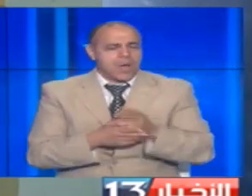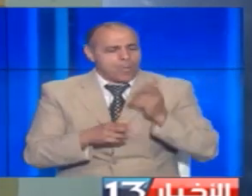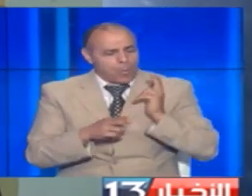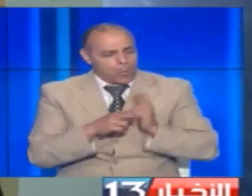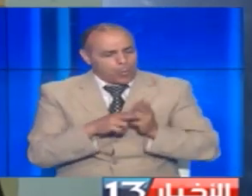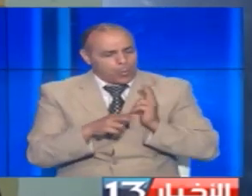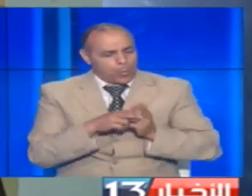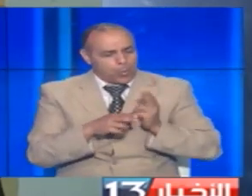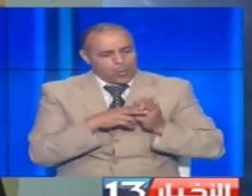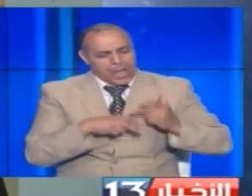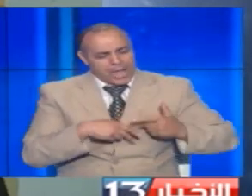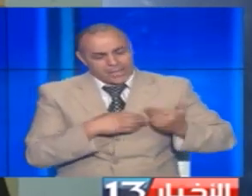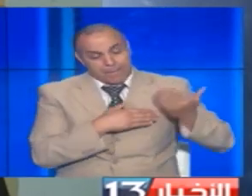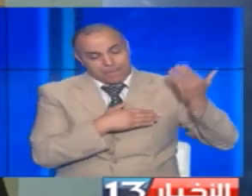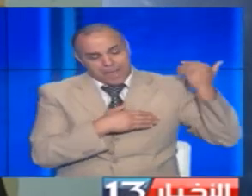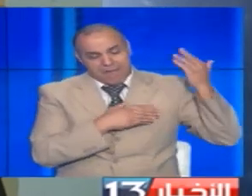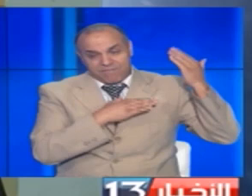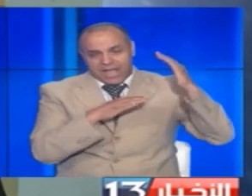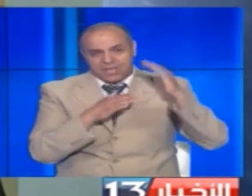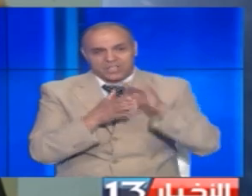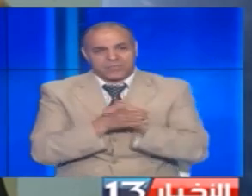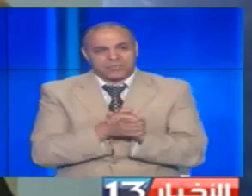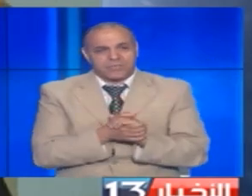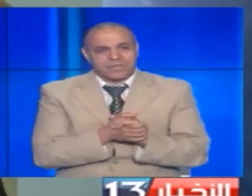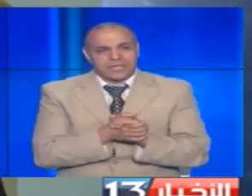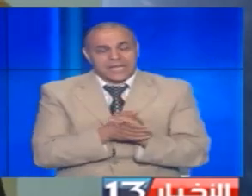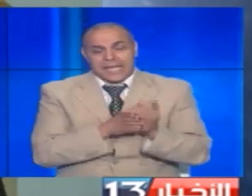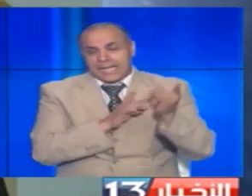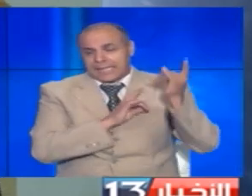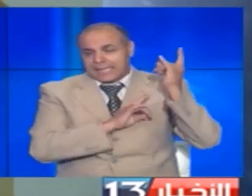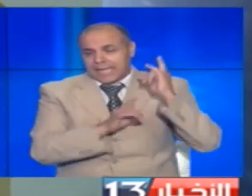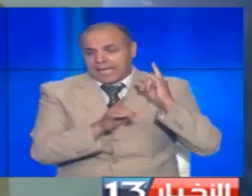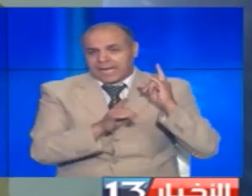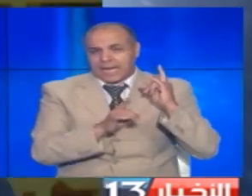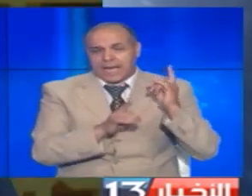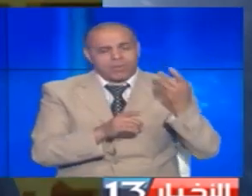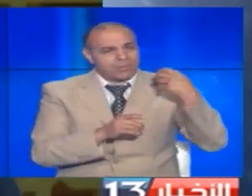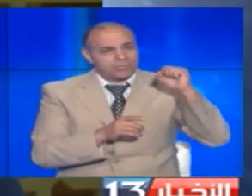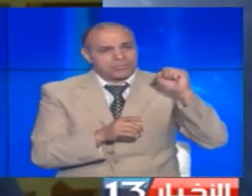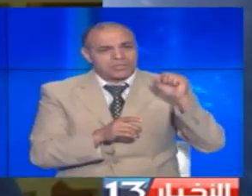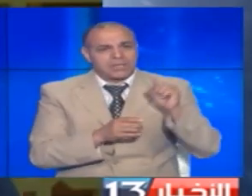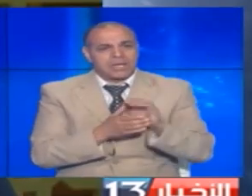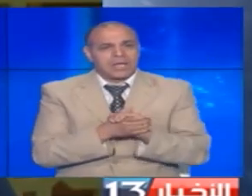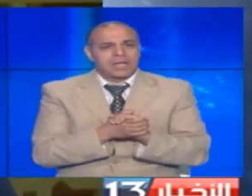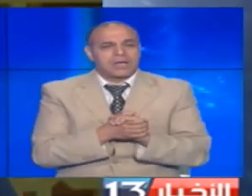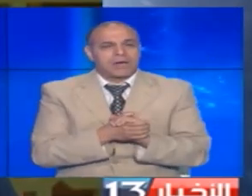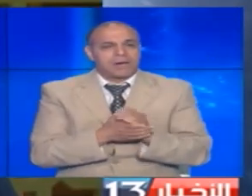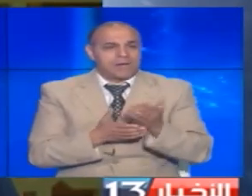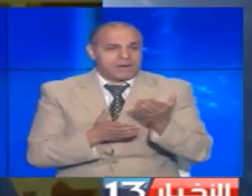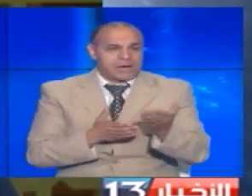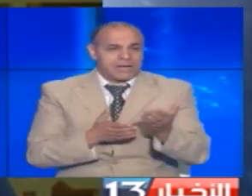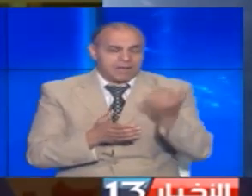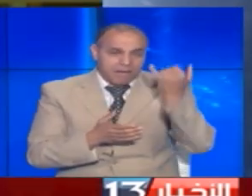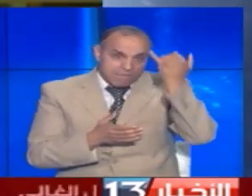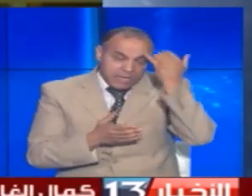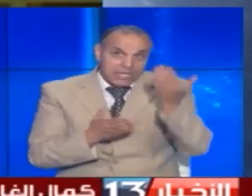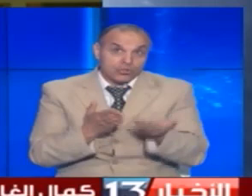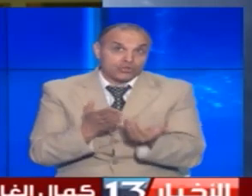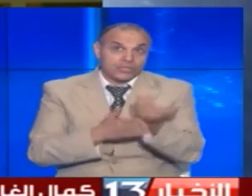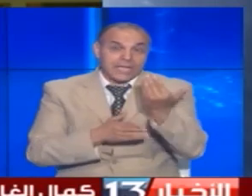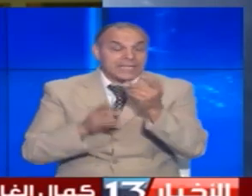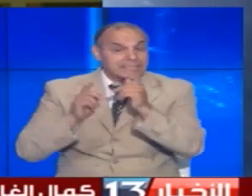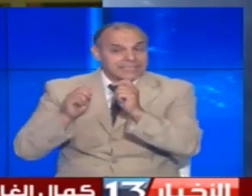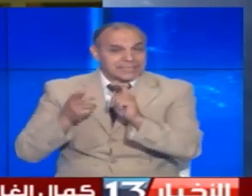والسنوات اه التاريخ لا بد ان ينتصر مثل استمراريه ورؤيه سياسيه واضحه